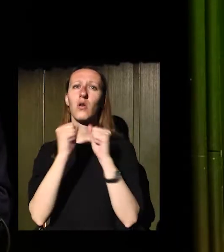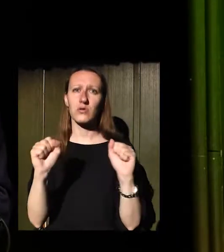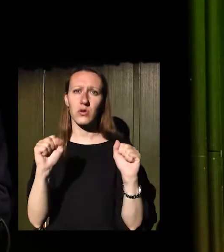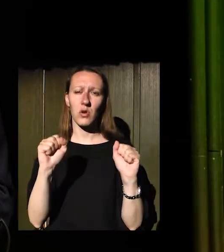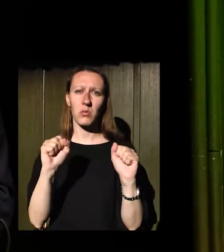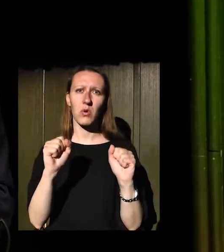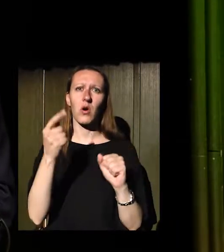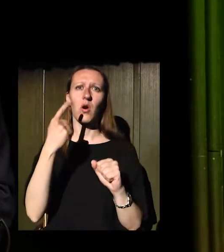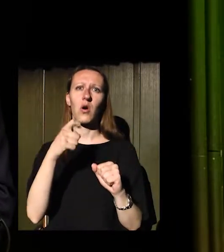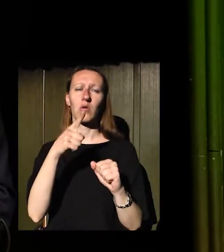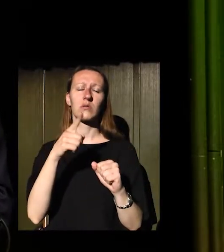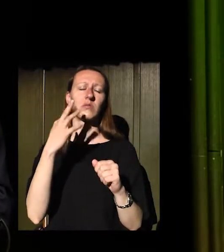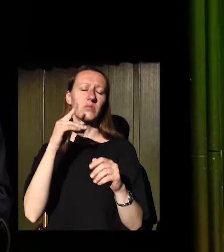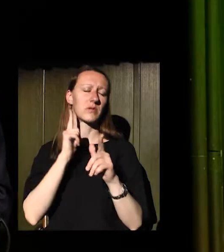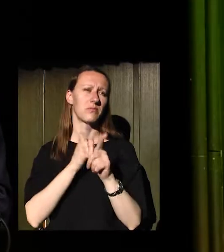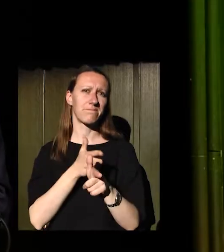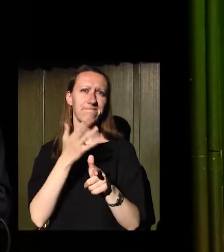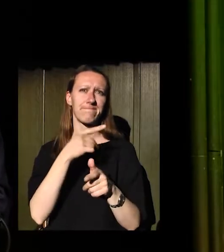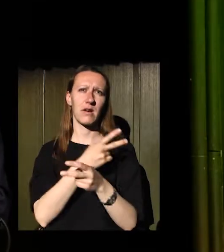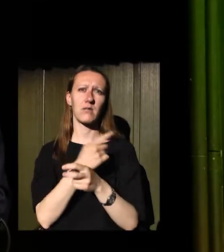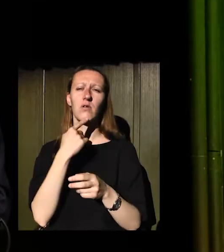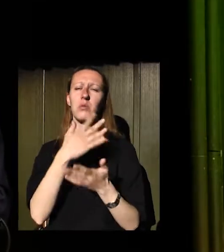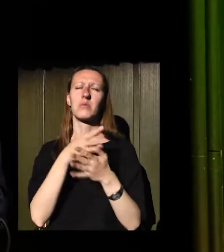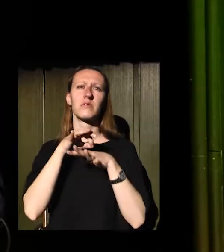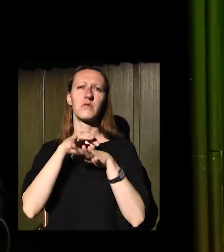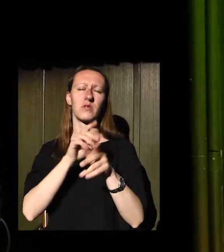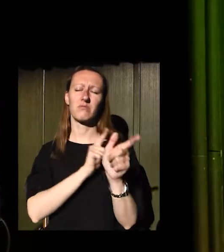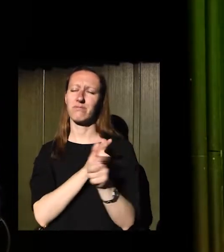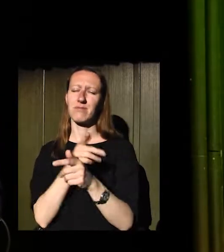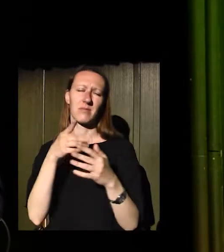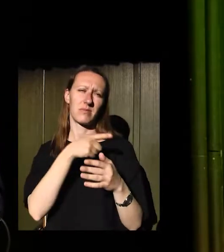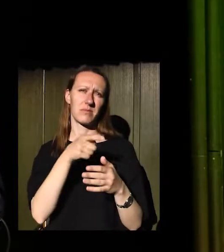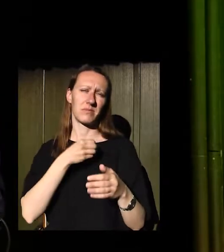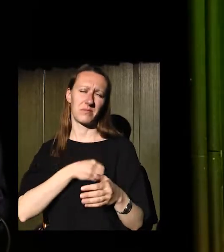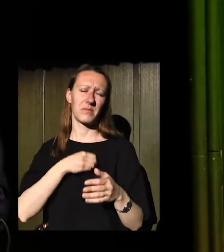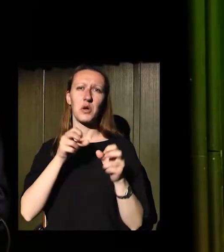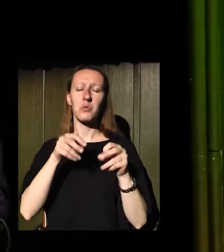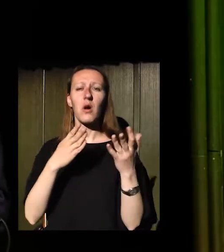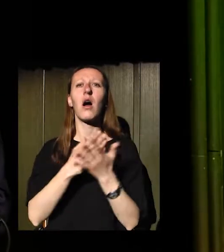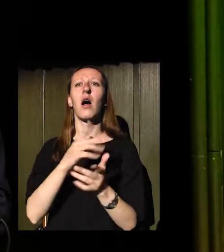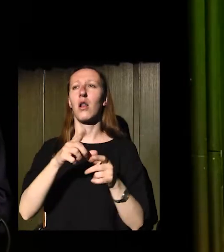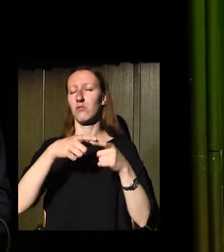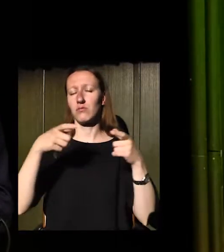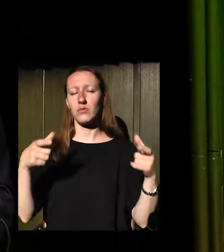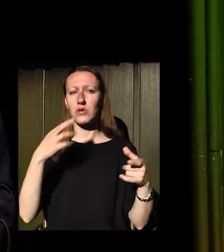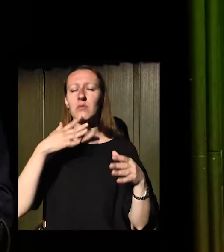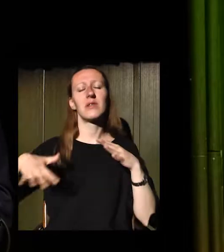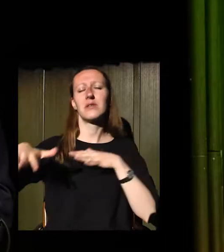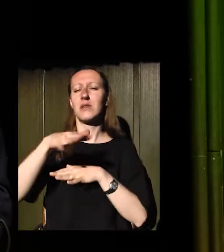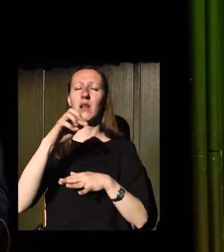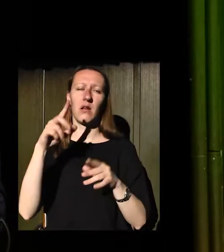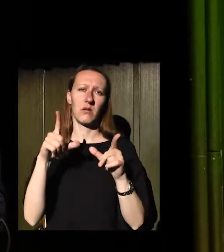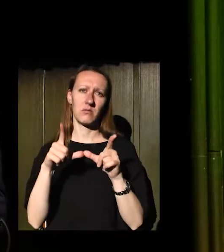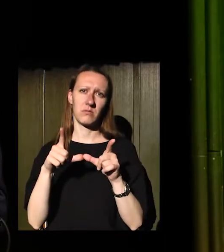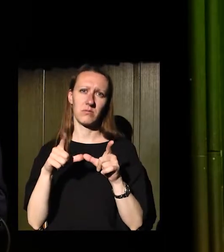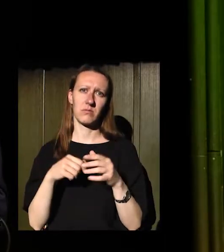oslobođen od nacističkih postrojbi i suradnika koji su provodili teror nad Pulom, ali u širem kontekstu i nad cijelom